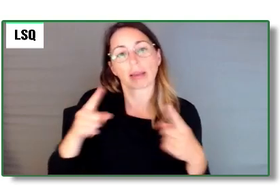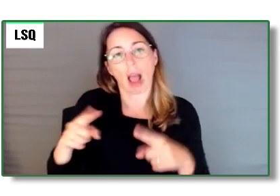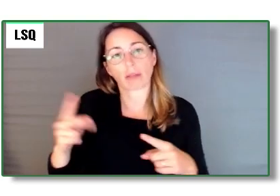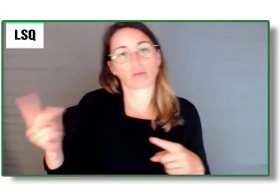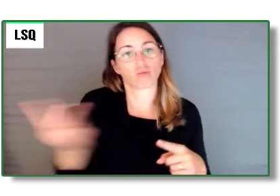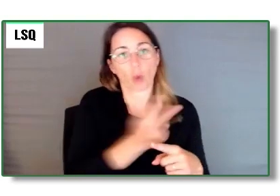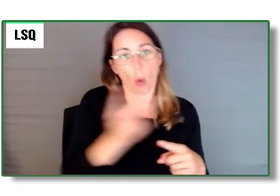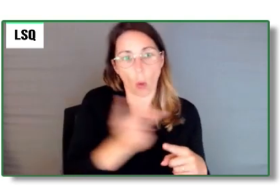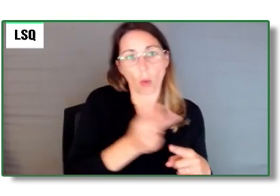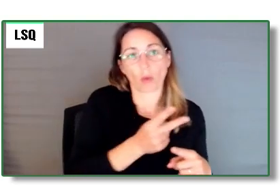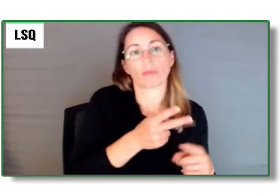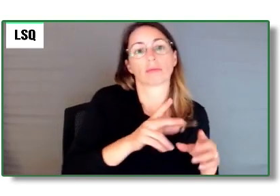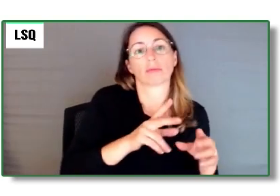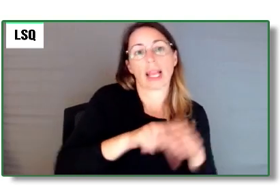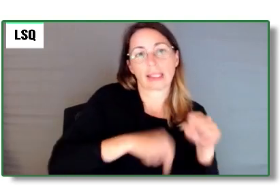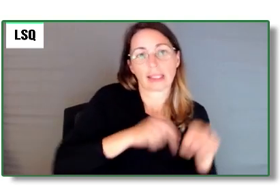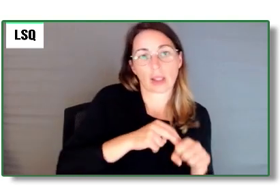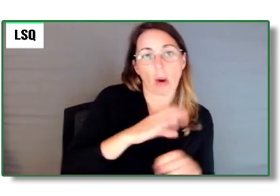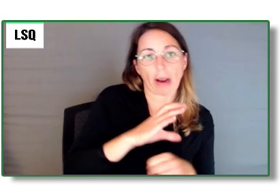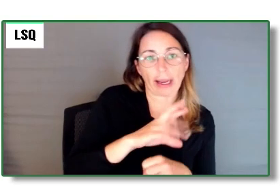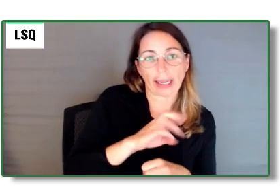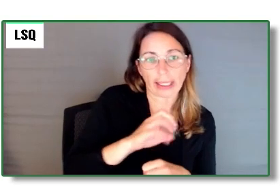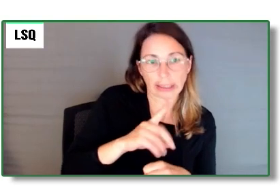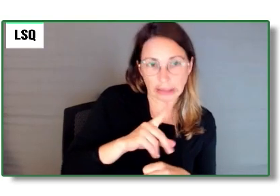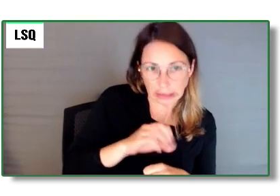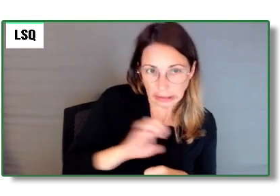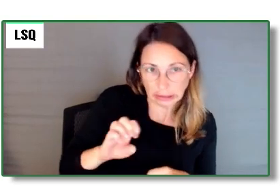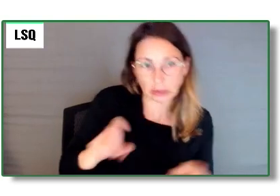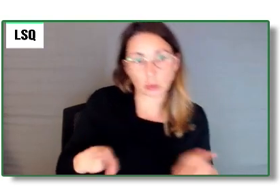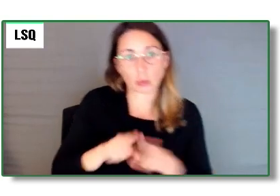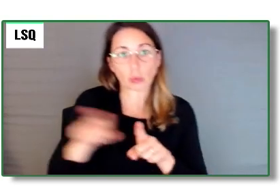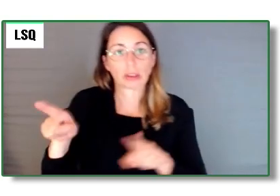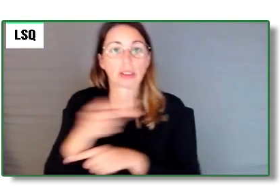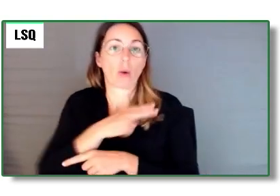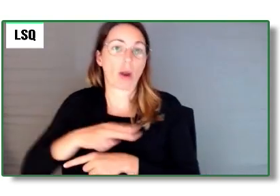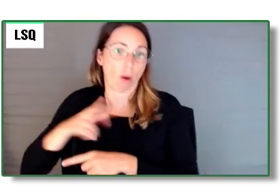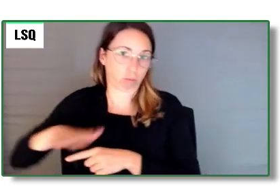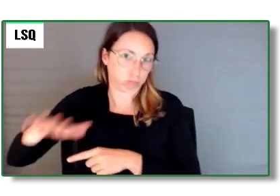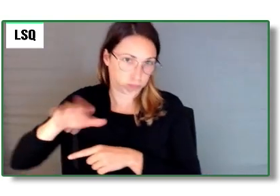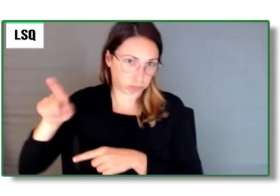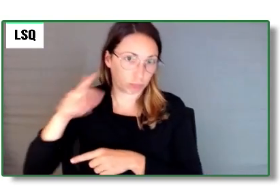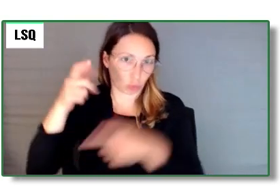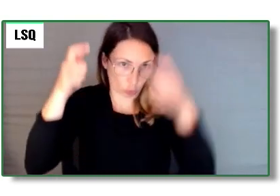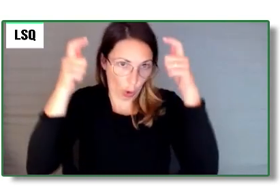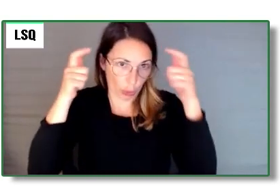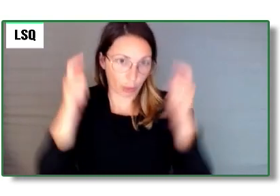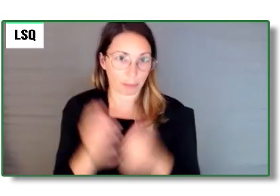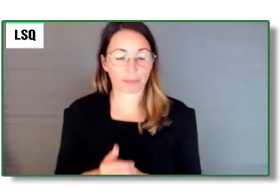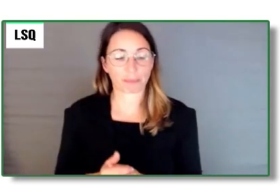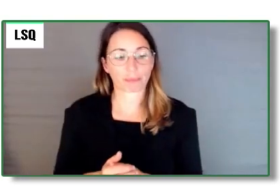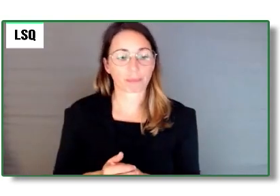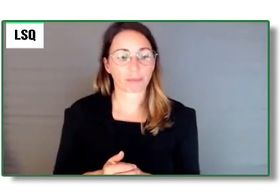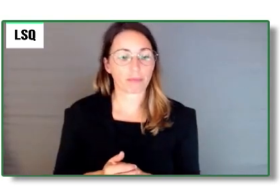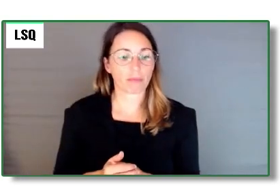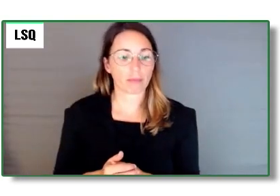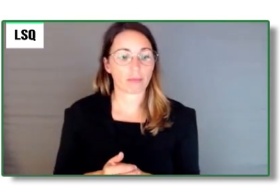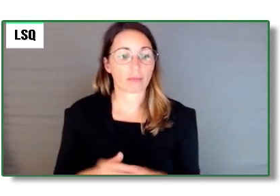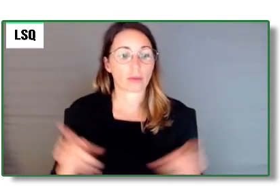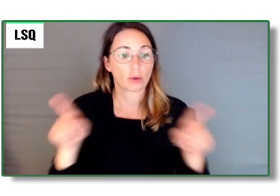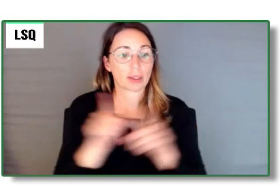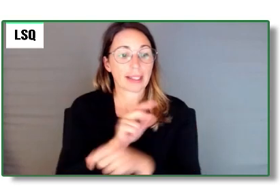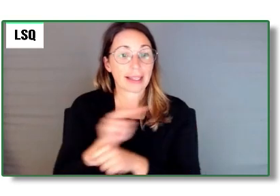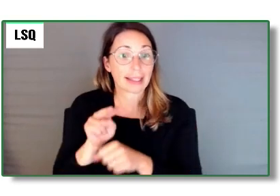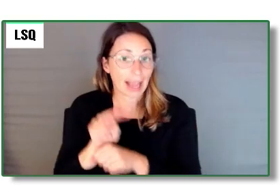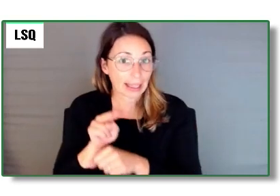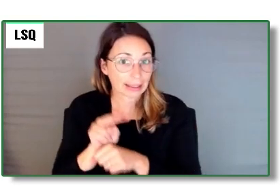Les gardiens sacrés ont établi un traité du bol avec une